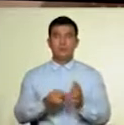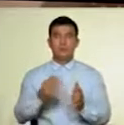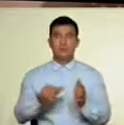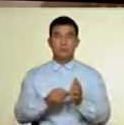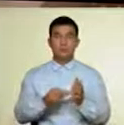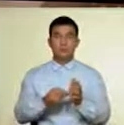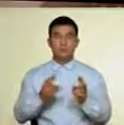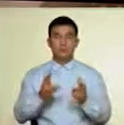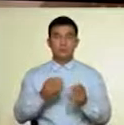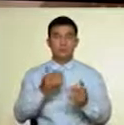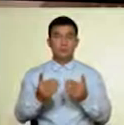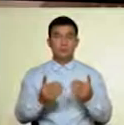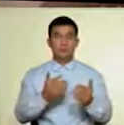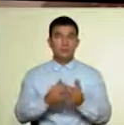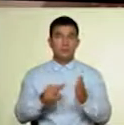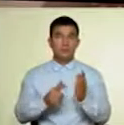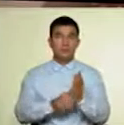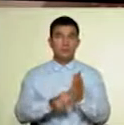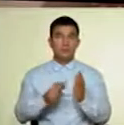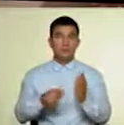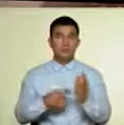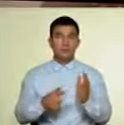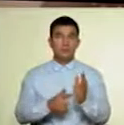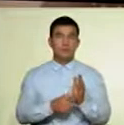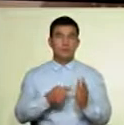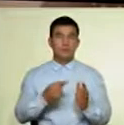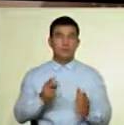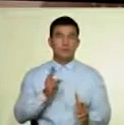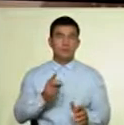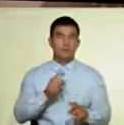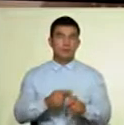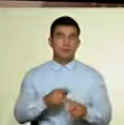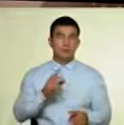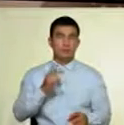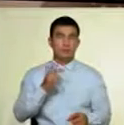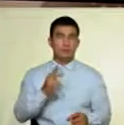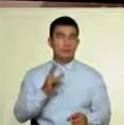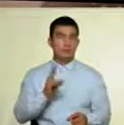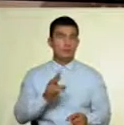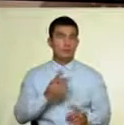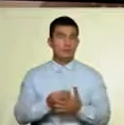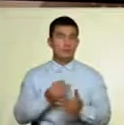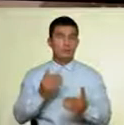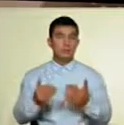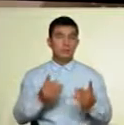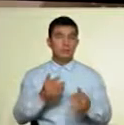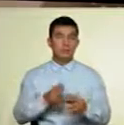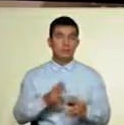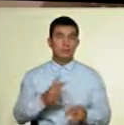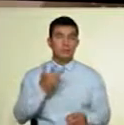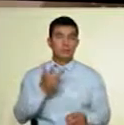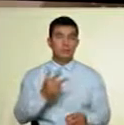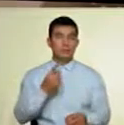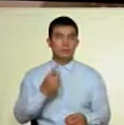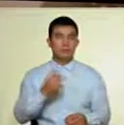6-chi misolda 6,7 minus k plus 3n. Bu yerda esa 3 ta bir hadning